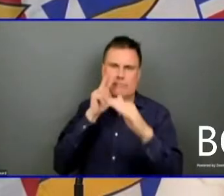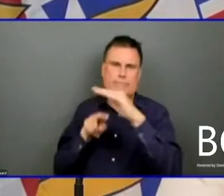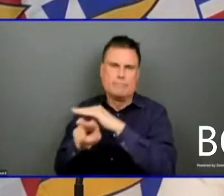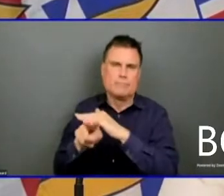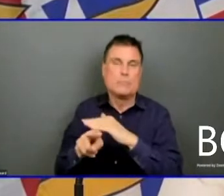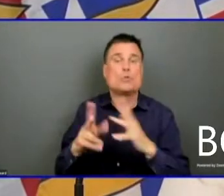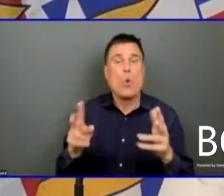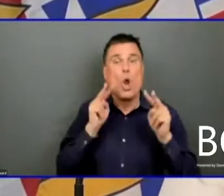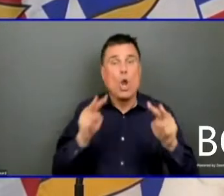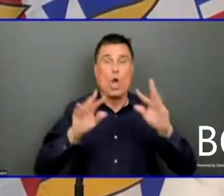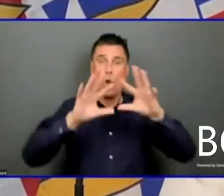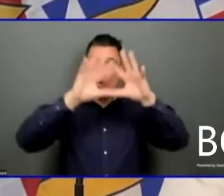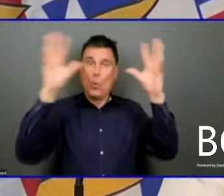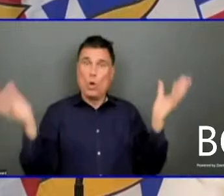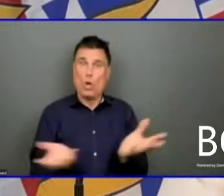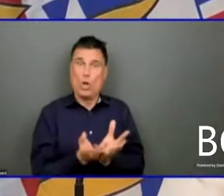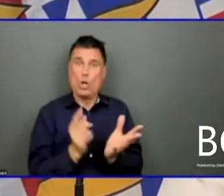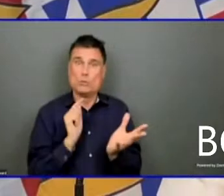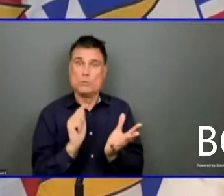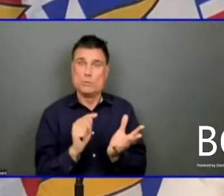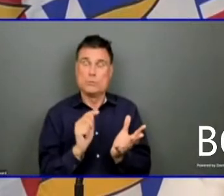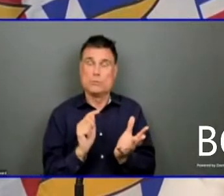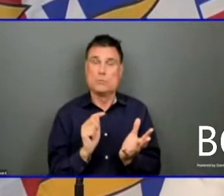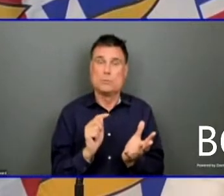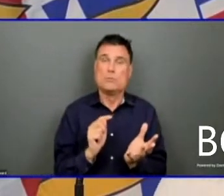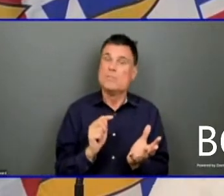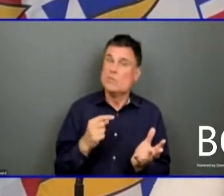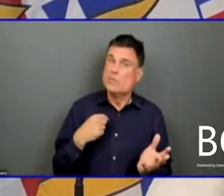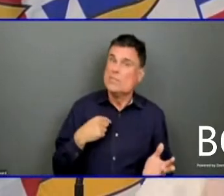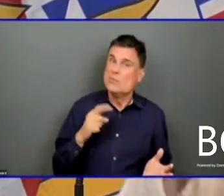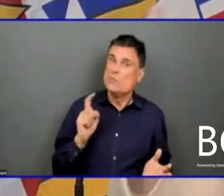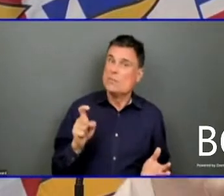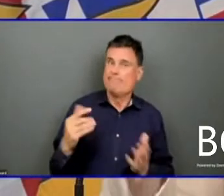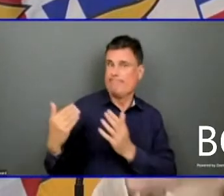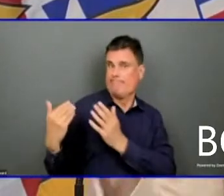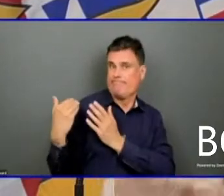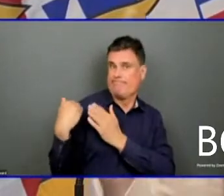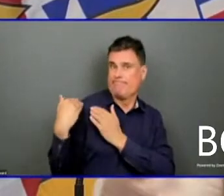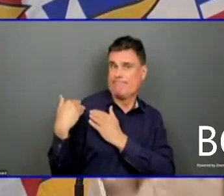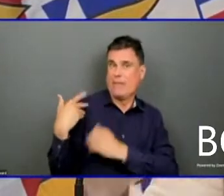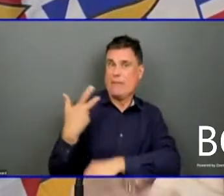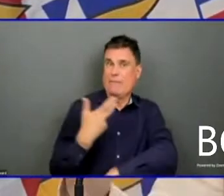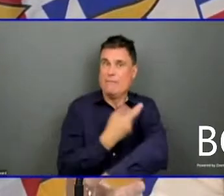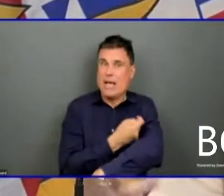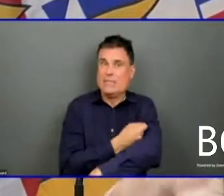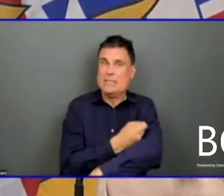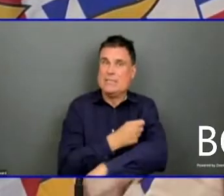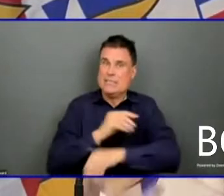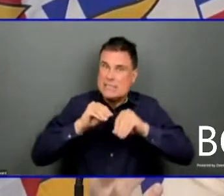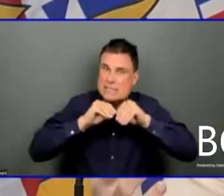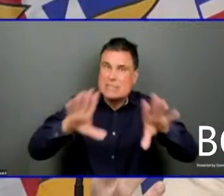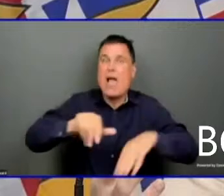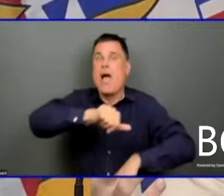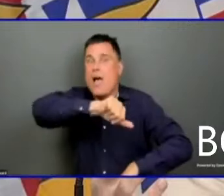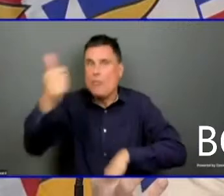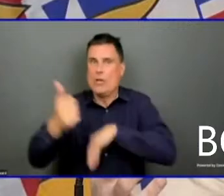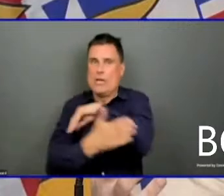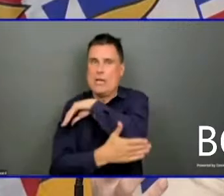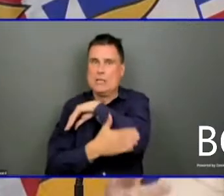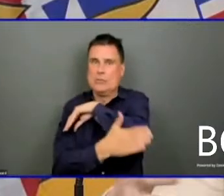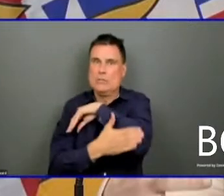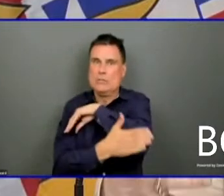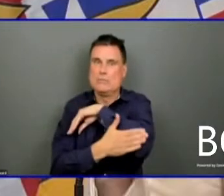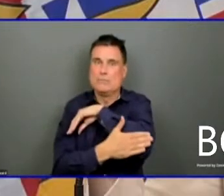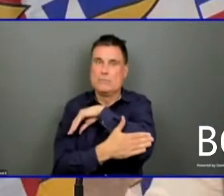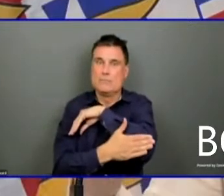所以英国现在在积极的与印度变异体在比赛时间，打第二针在比